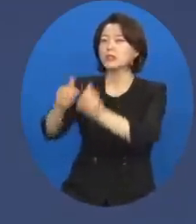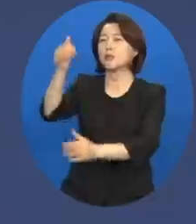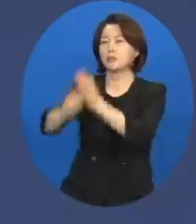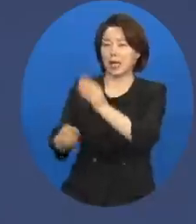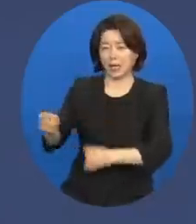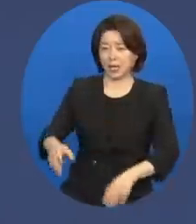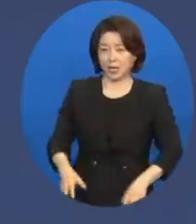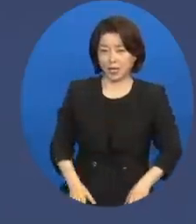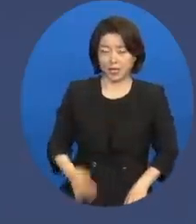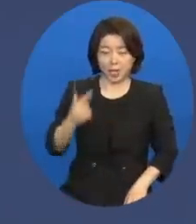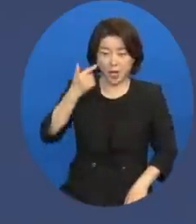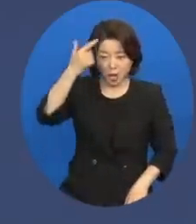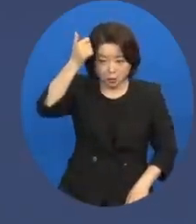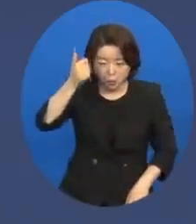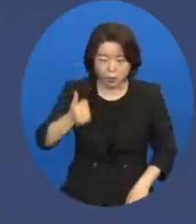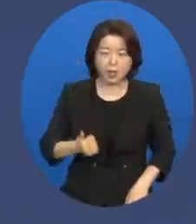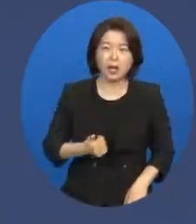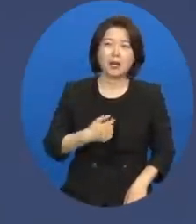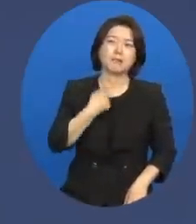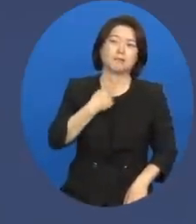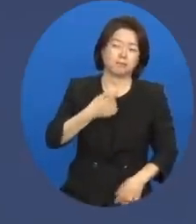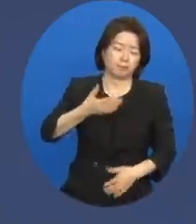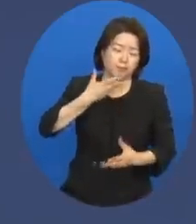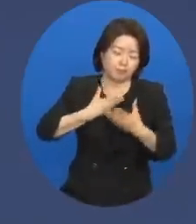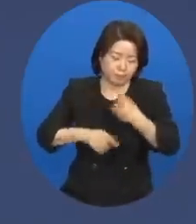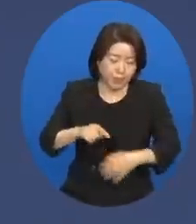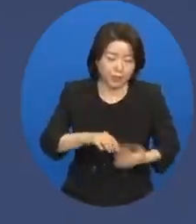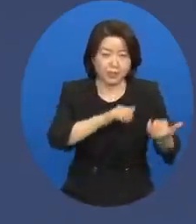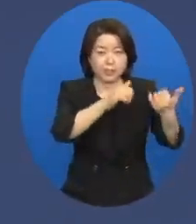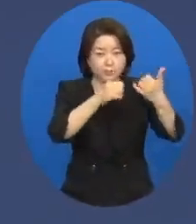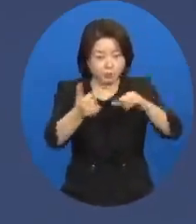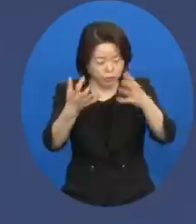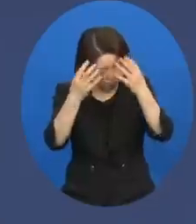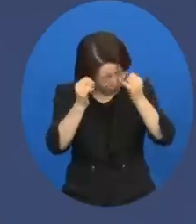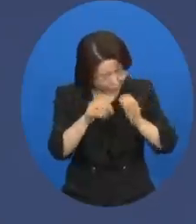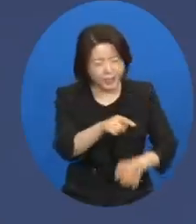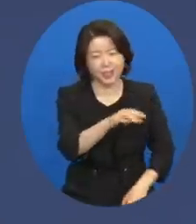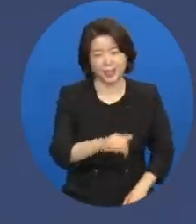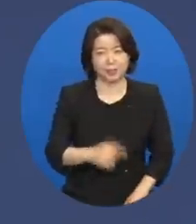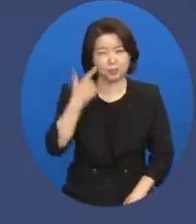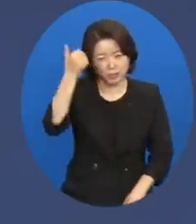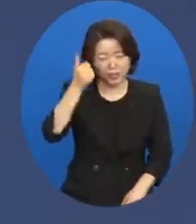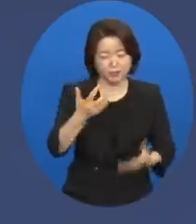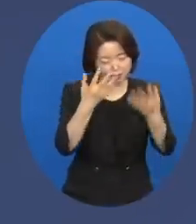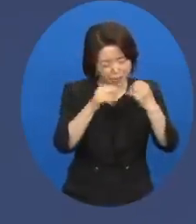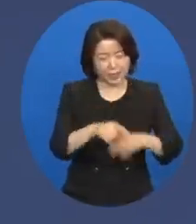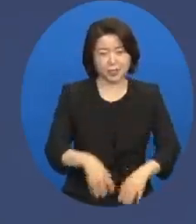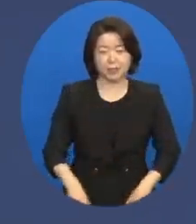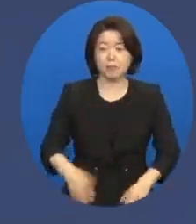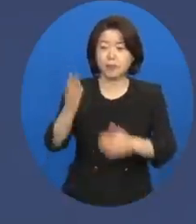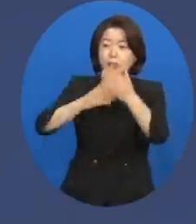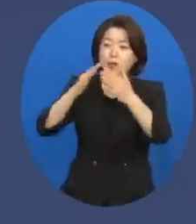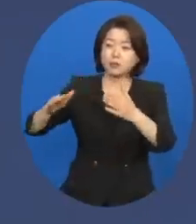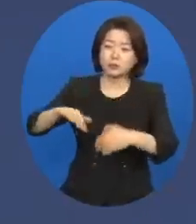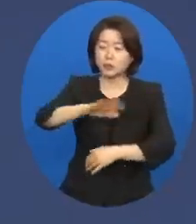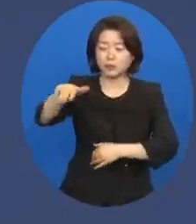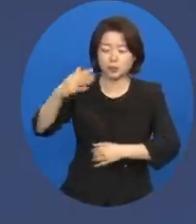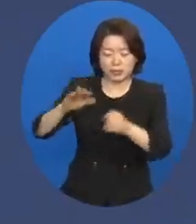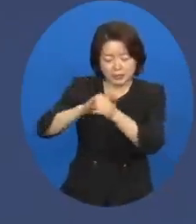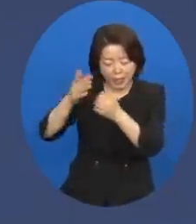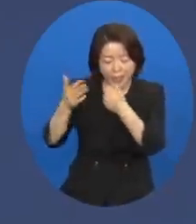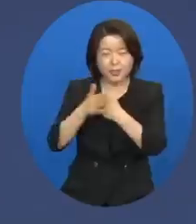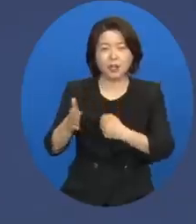목회를 먹해라 이렇게 말할 정도로 그렇게 하시다가 돌아가신 분들 많아요. 그 성도의 사랑에 이런